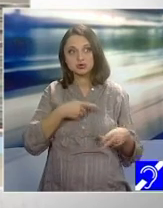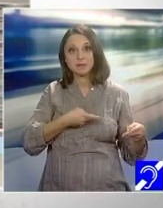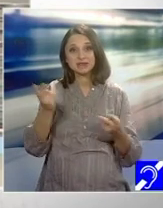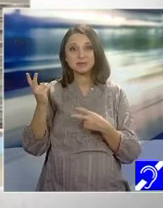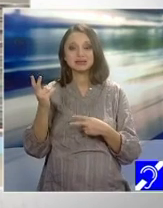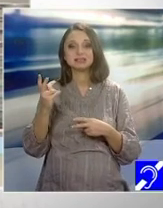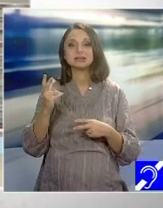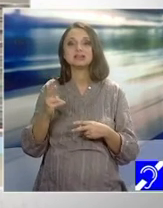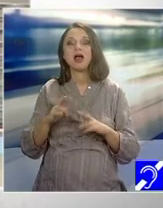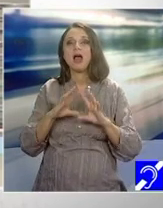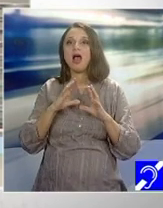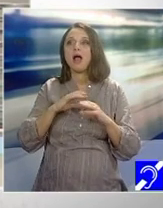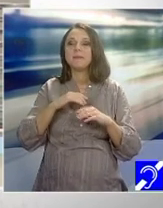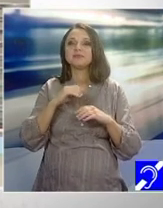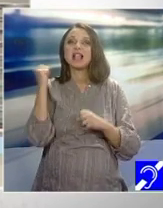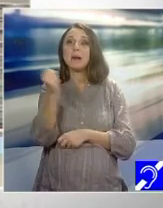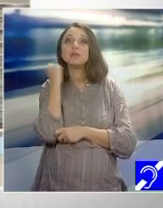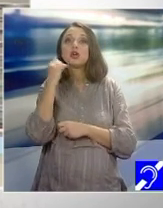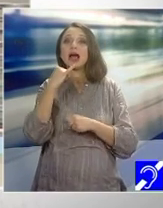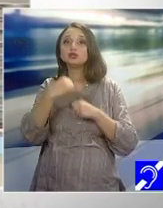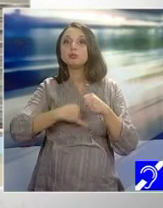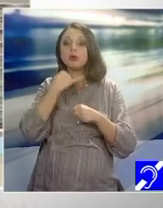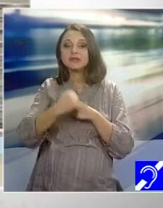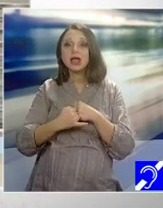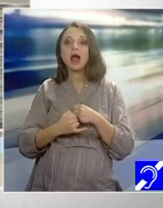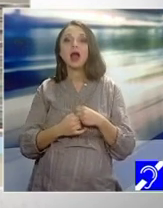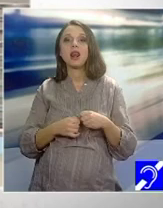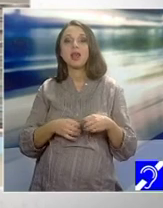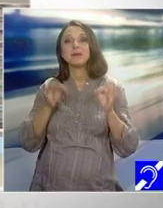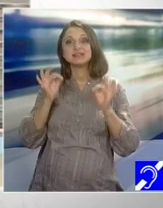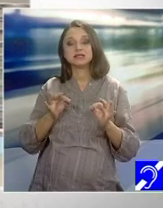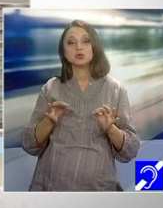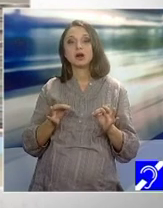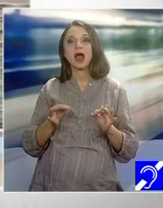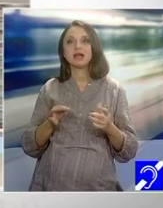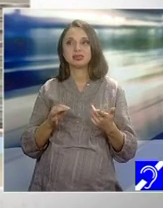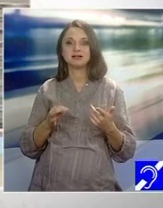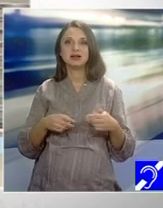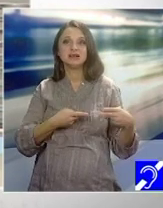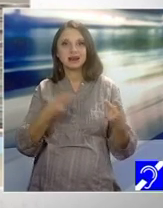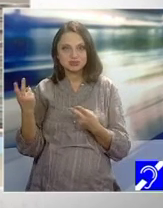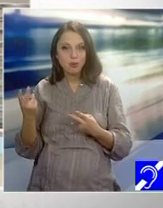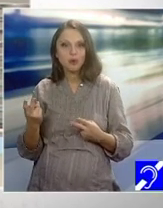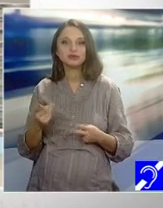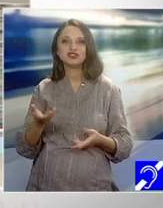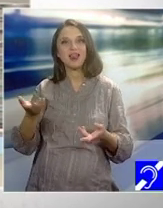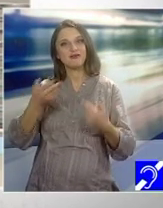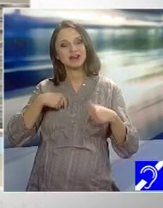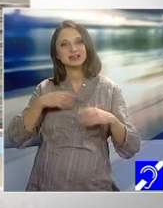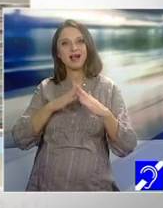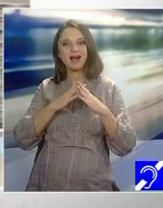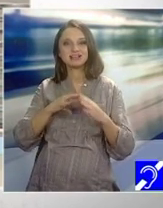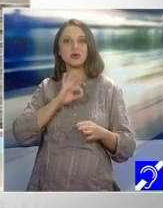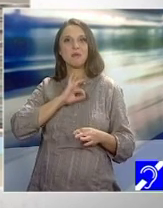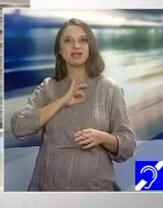am asigurat tot transportul, cazarea și tot ce a însemnat să ajungă ele acolo, iar fetele s-au întors cu medalii de aur, de argint, de bronz și așa mai departe.